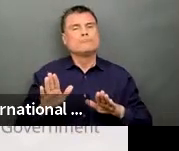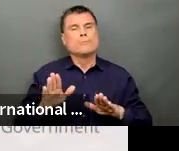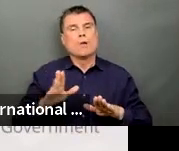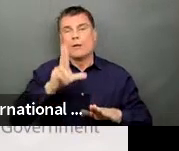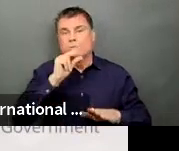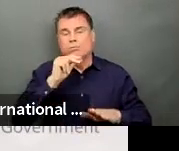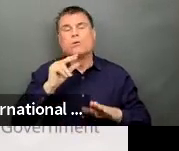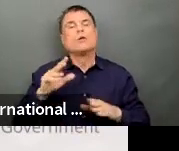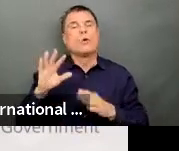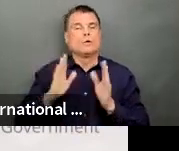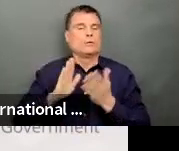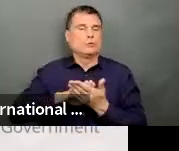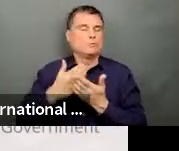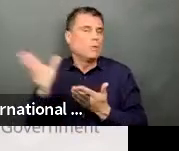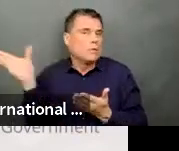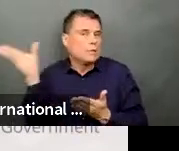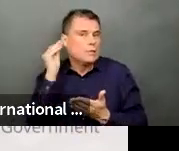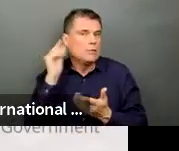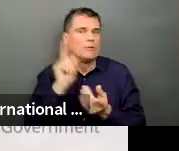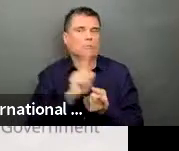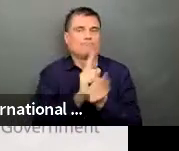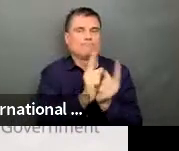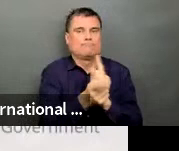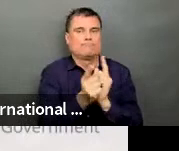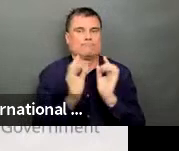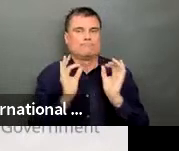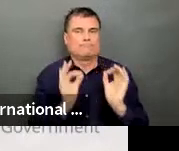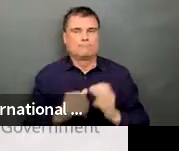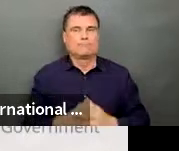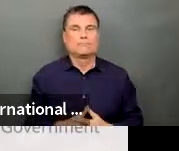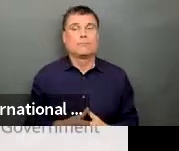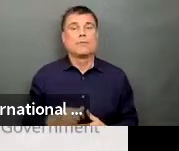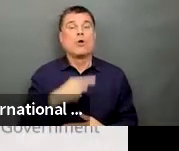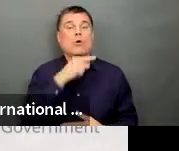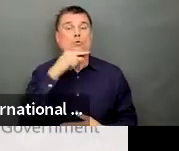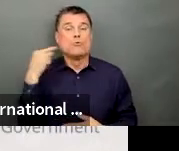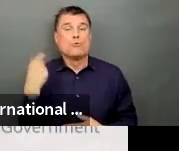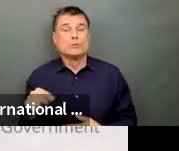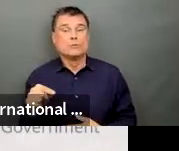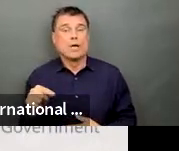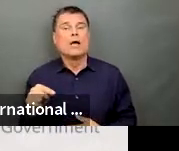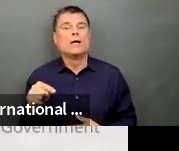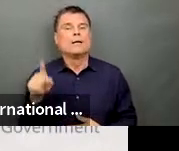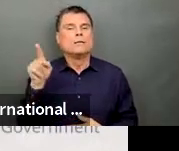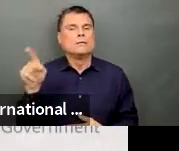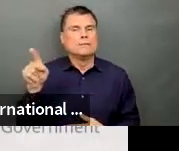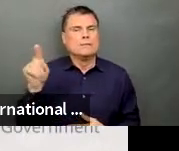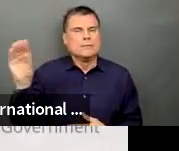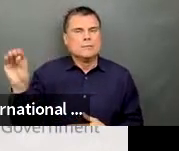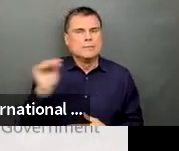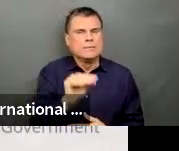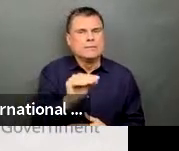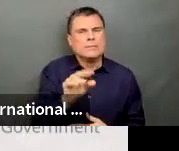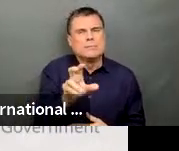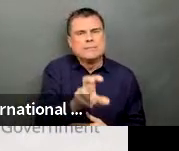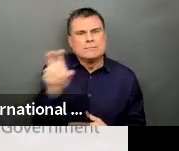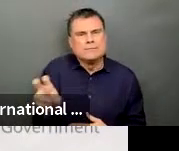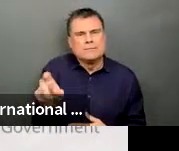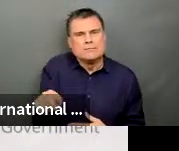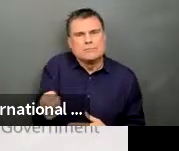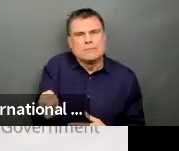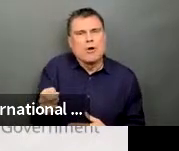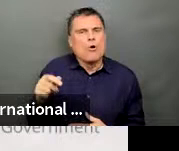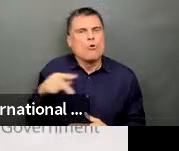перевод. The Russian speaker needs to be in the Russian channel, please. Not on the open floor.